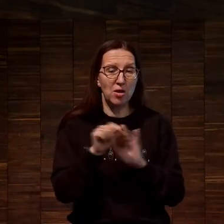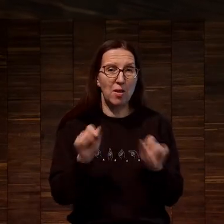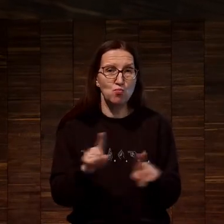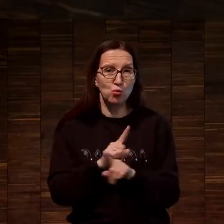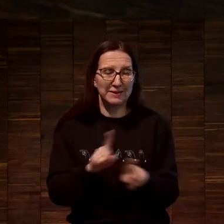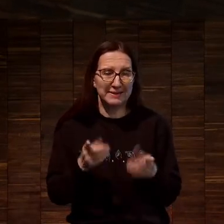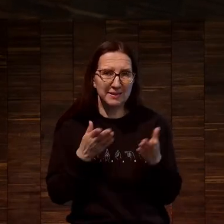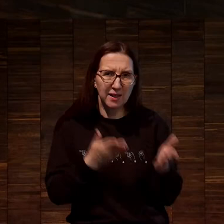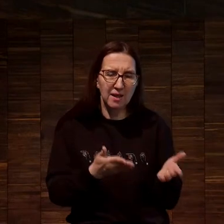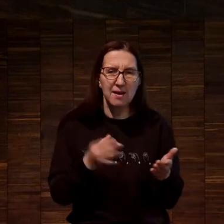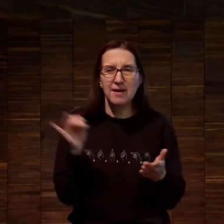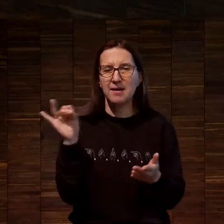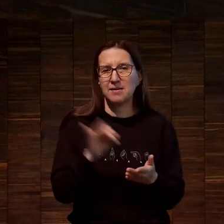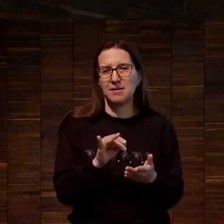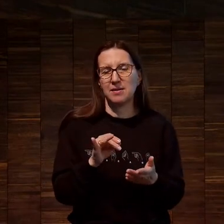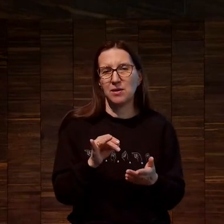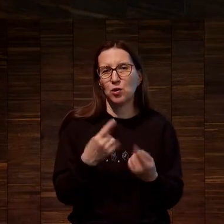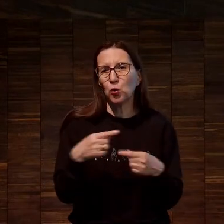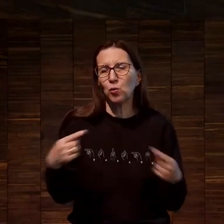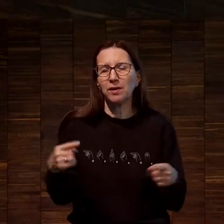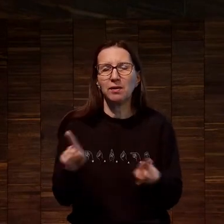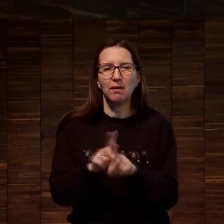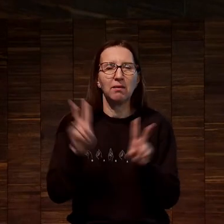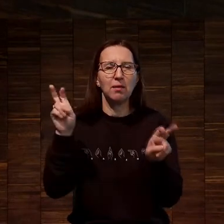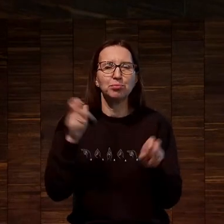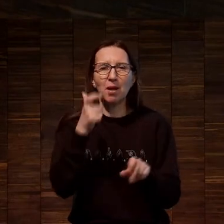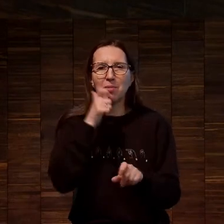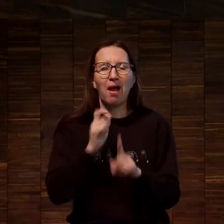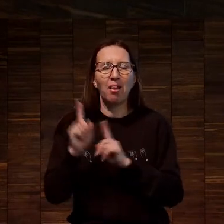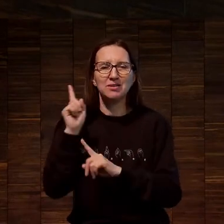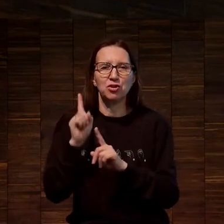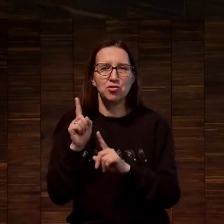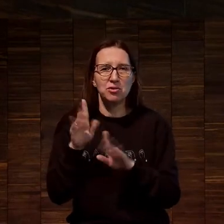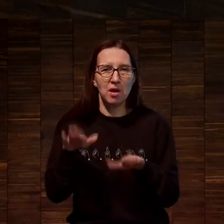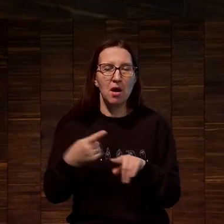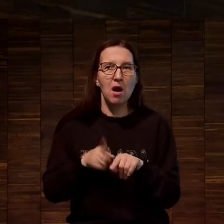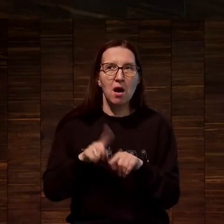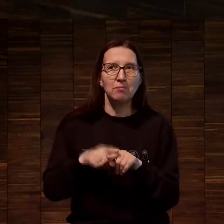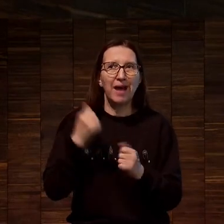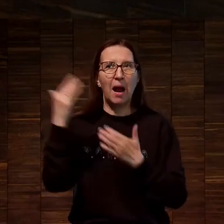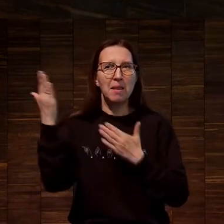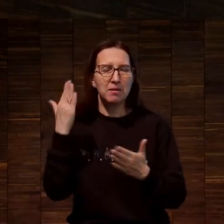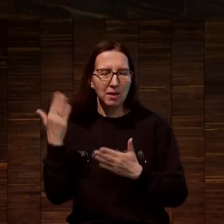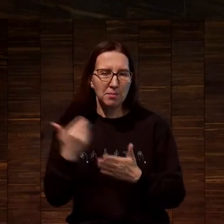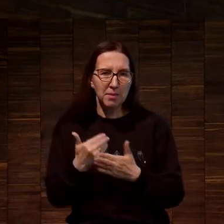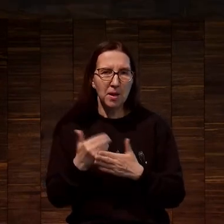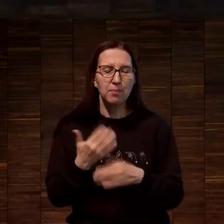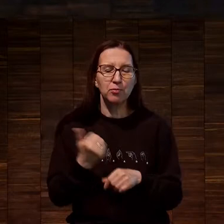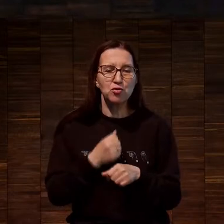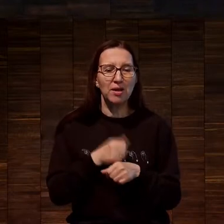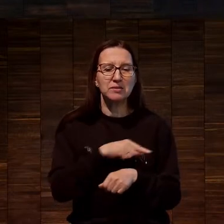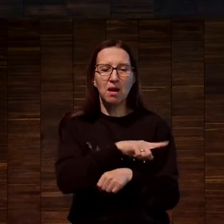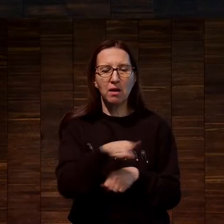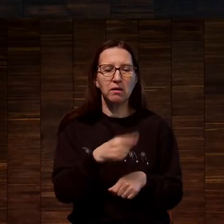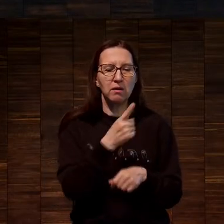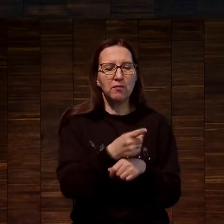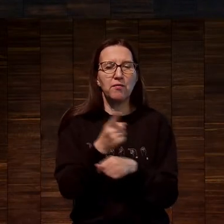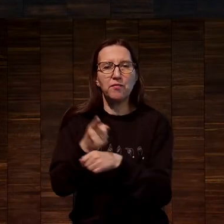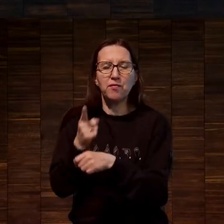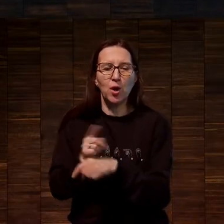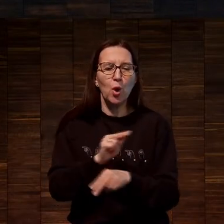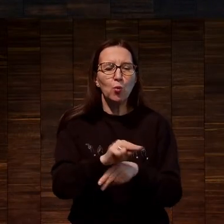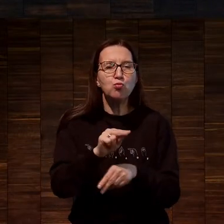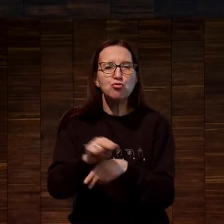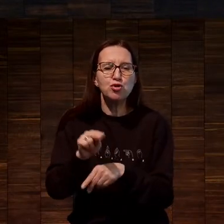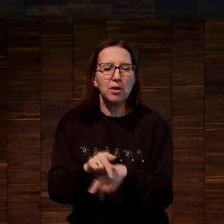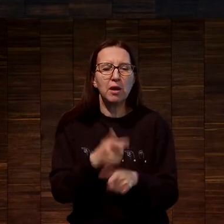музеи и все, ну, классические площадки, они воспитывали зрителя, они учили вести его себя определенным образом в музее. Вот,